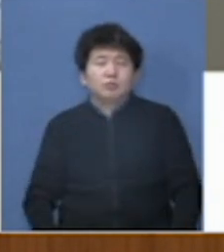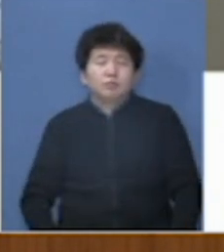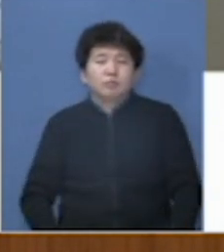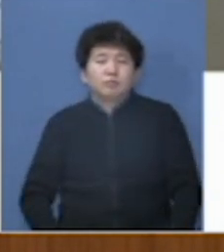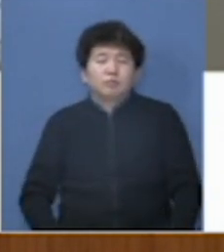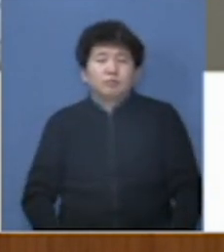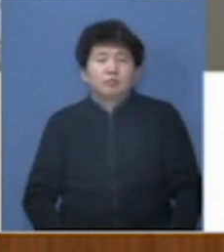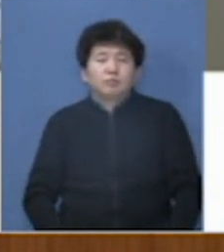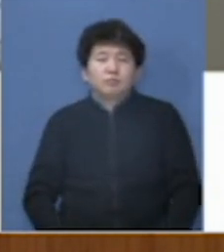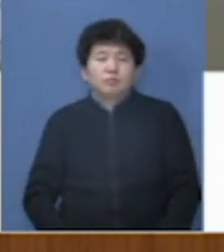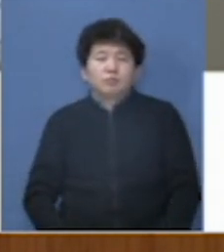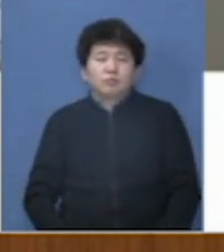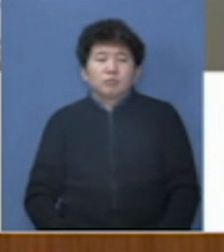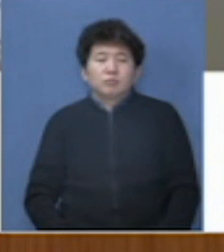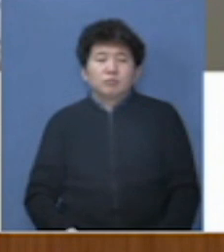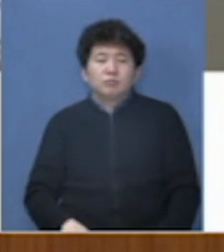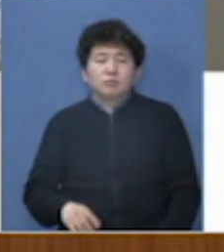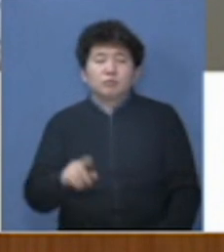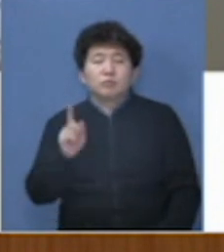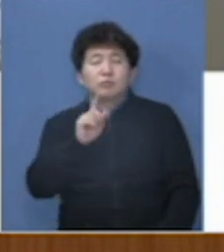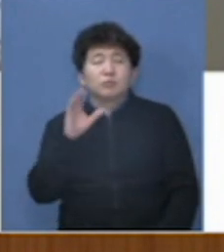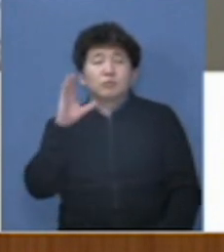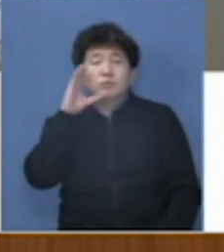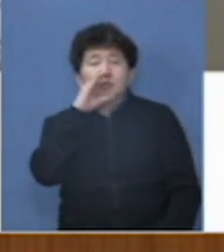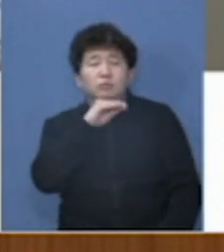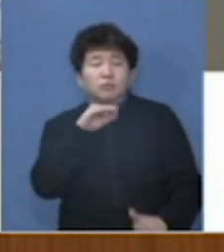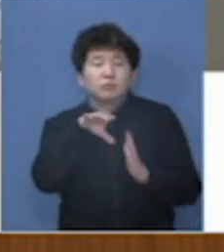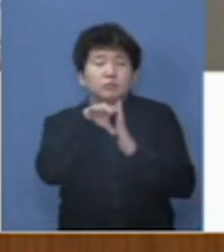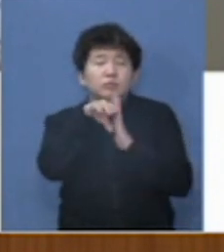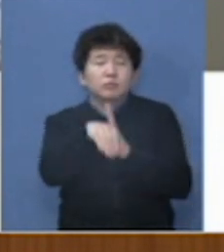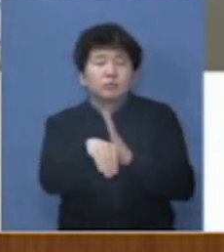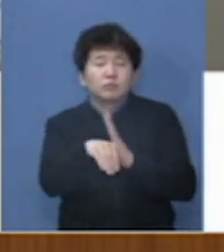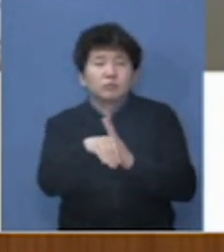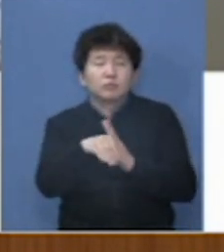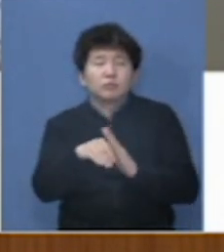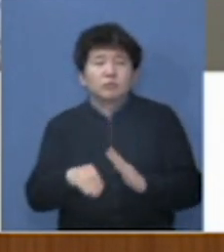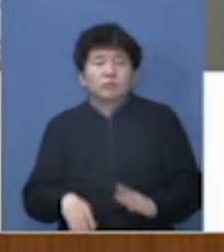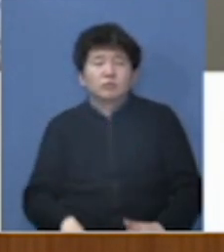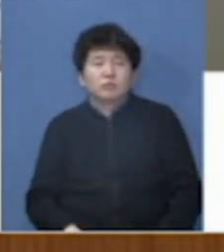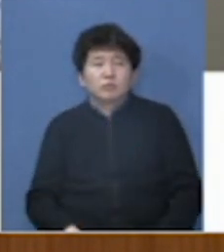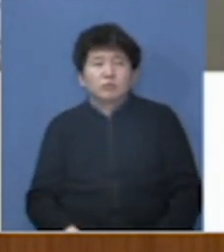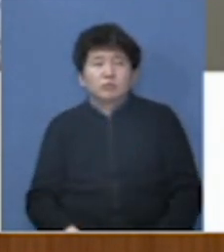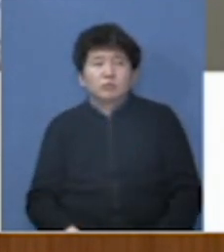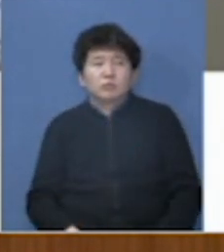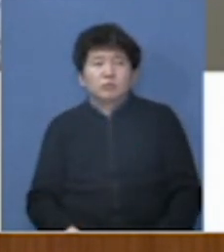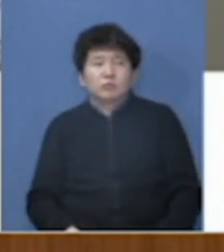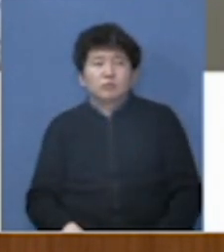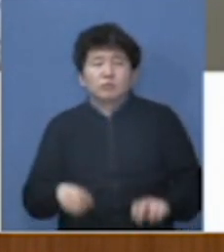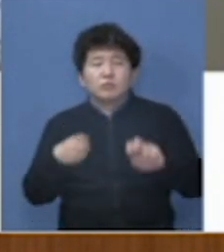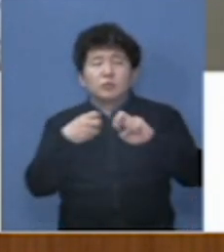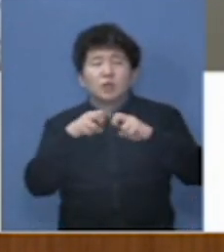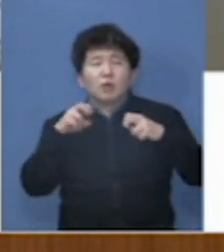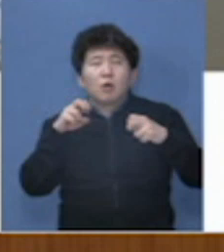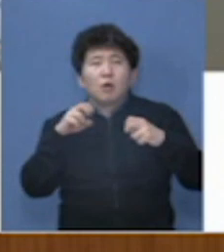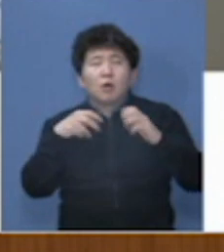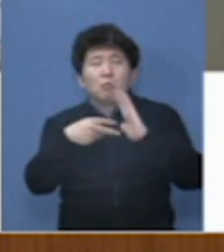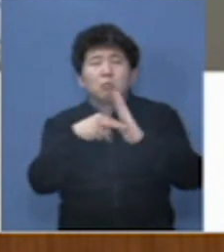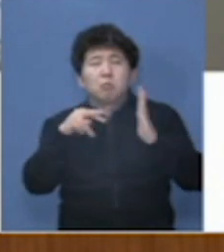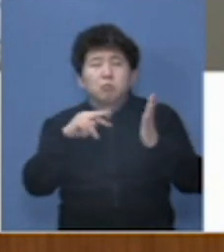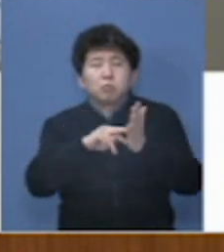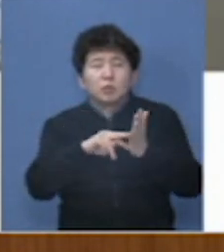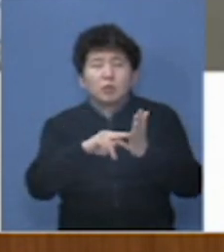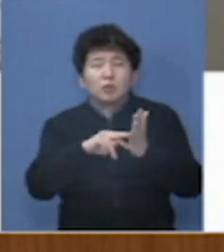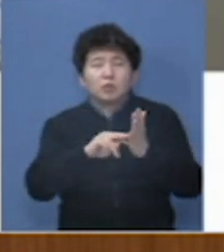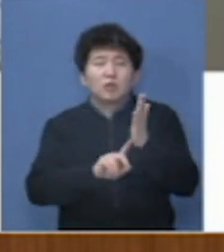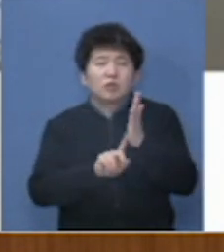сейчас информацию для того, чтобы мы могли внести еще раз вот эту карту. И план мероприятий, и